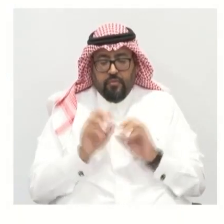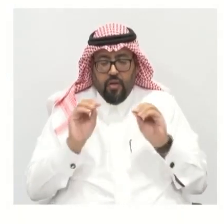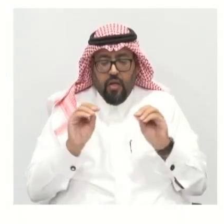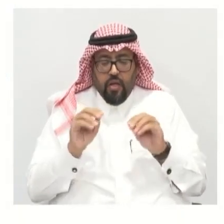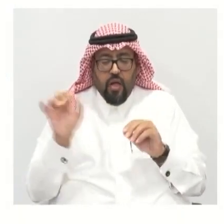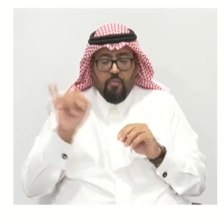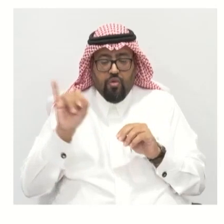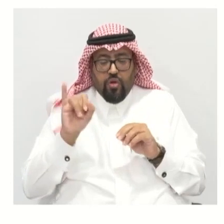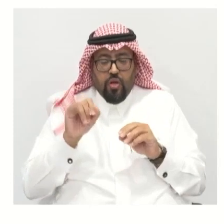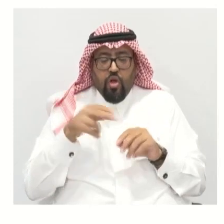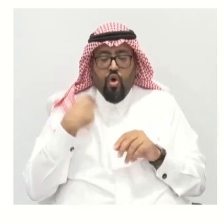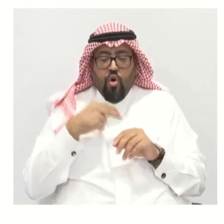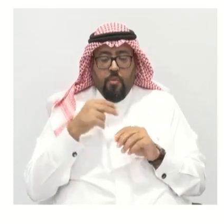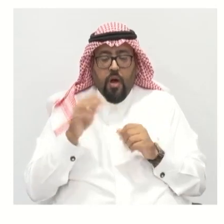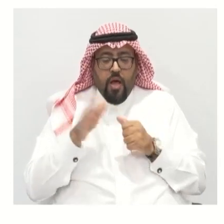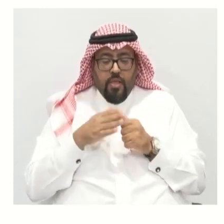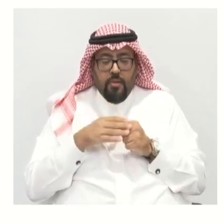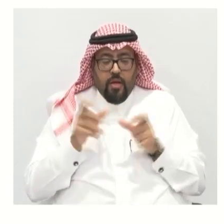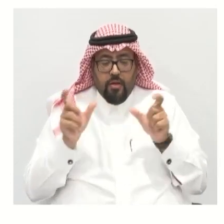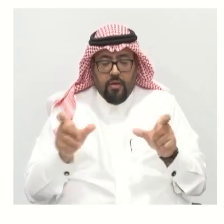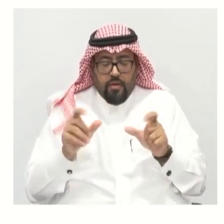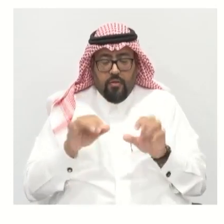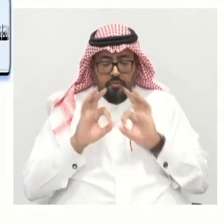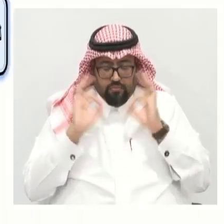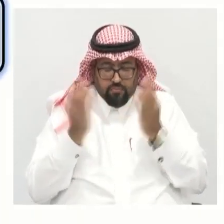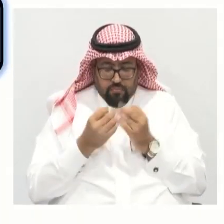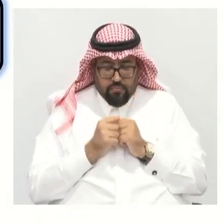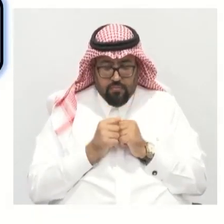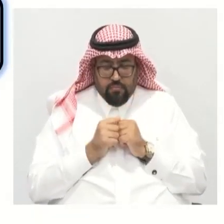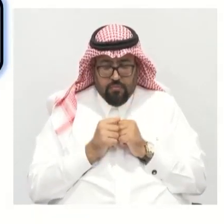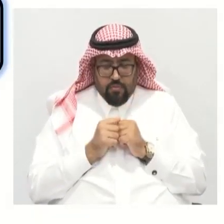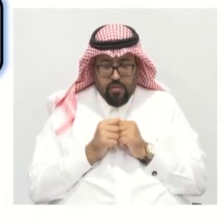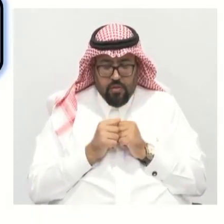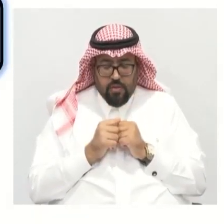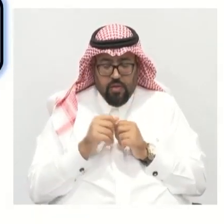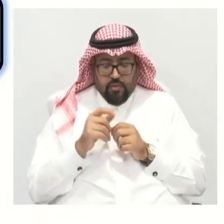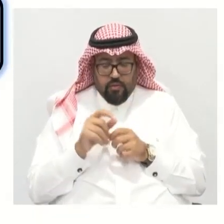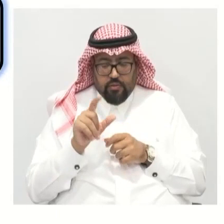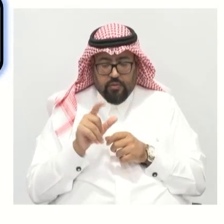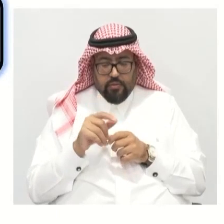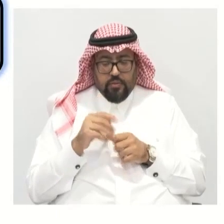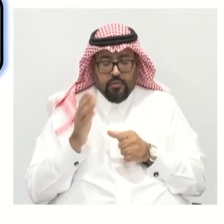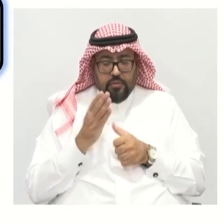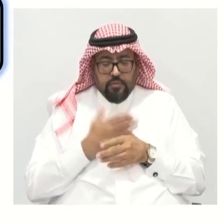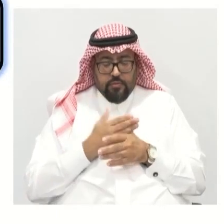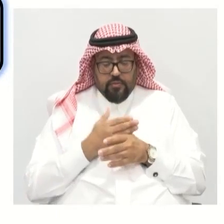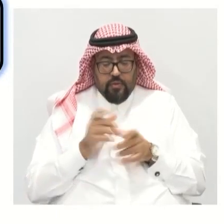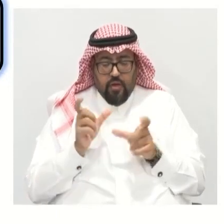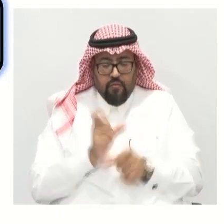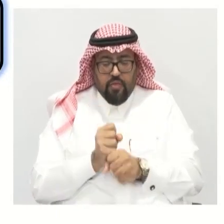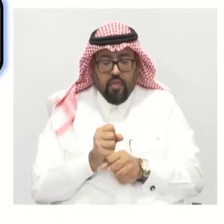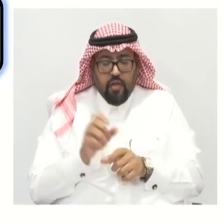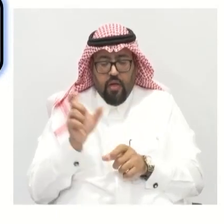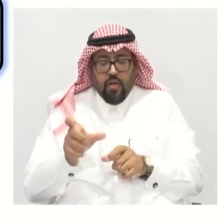تقدم مؤسسات الدوله خدمات الحمايه الاجتماعيه لماذا احسنتم لحفظ